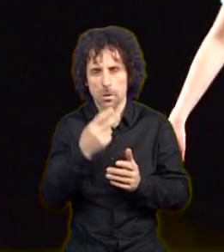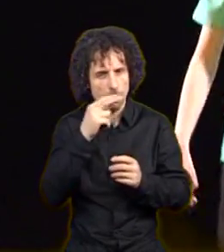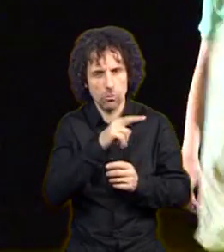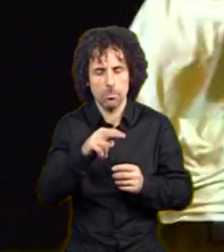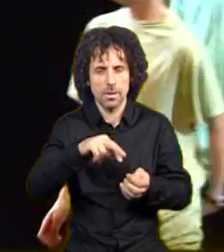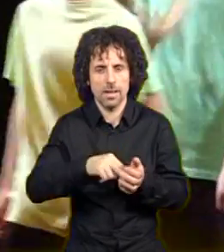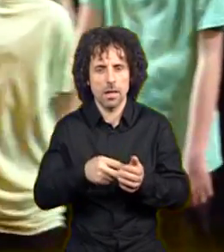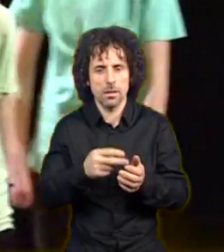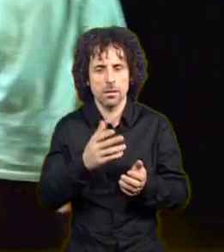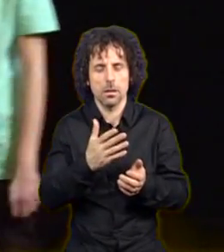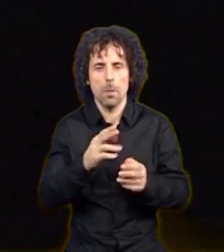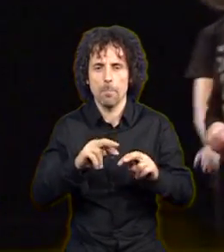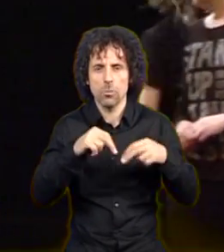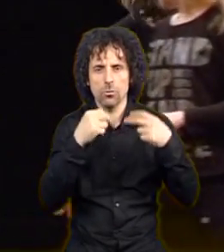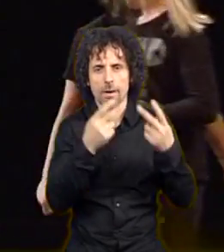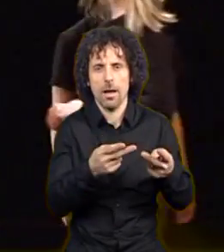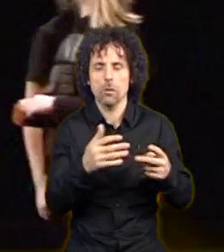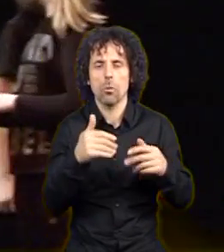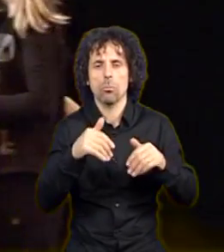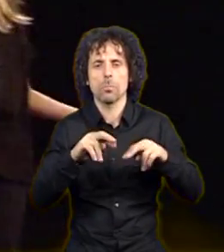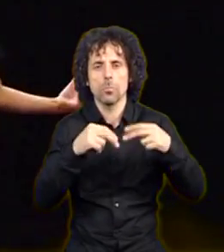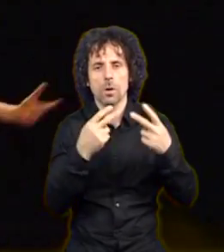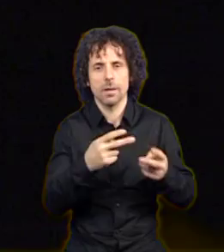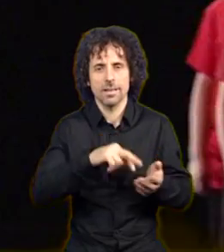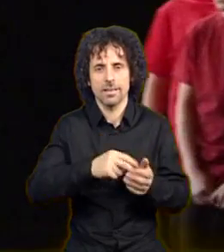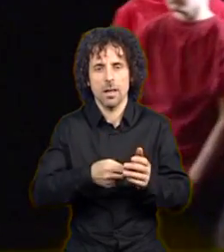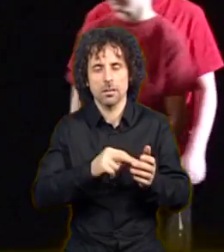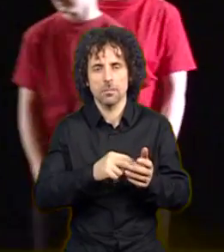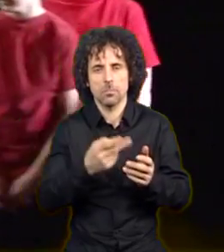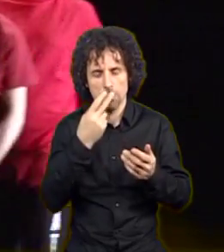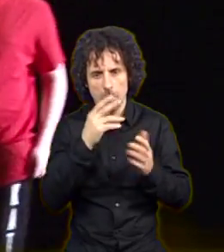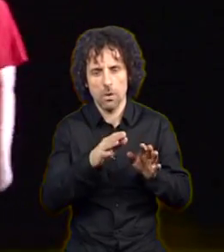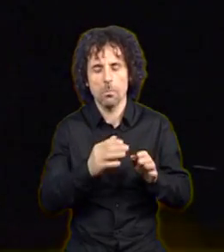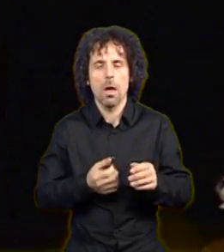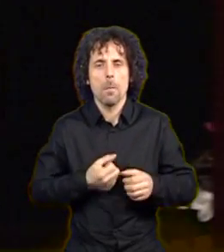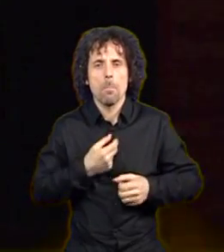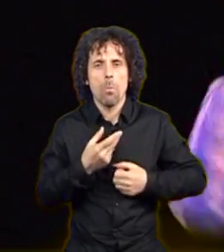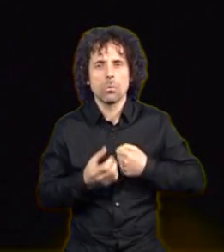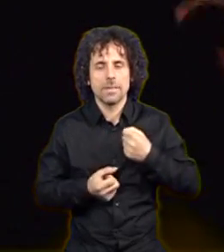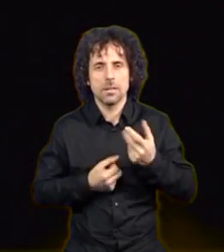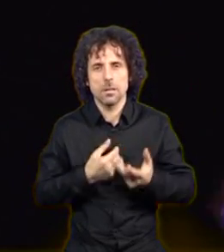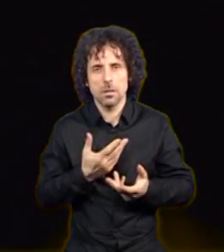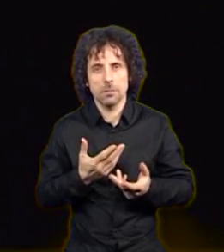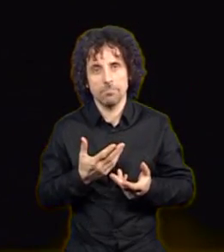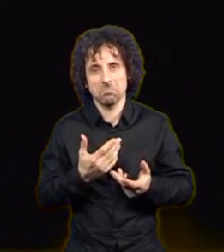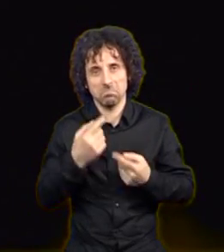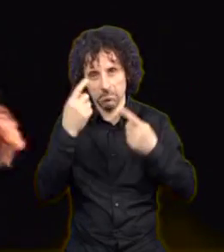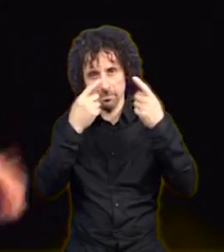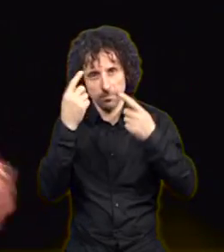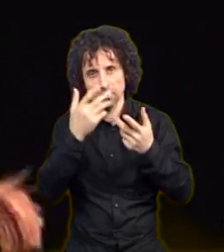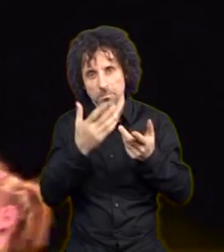typowo na taniec, tylko na przekaz, co możemy przekazać tym tańcem i pokazujemy emocje i